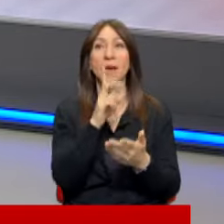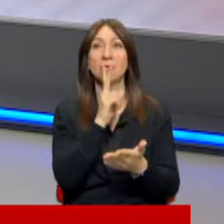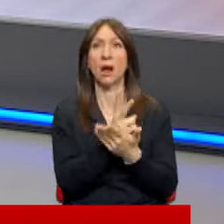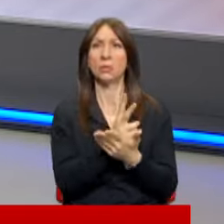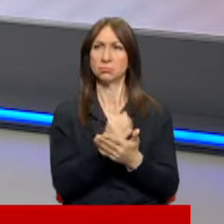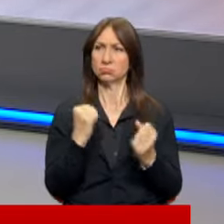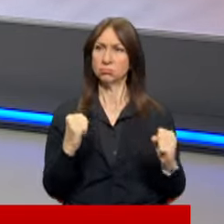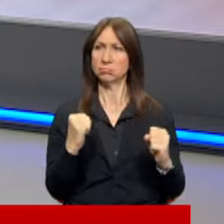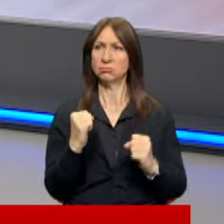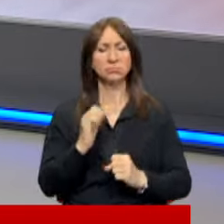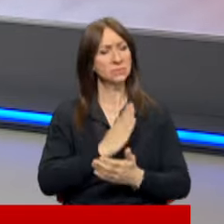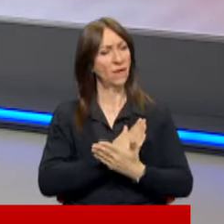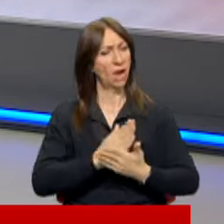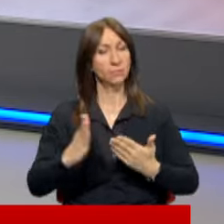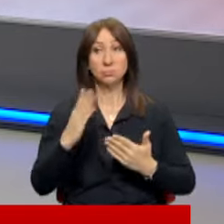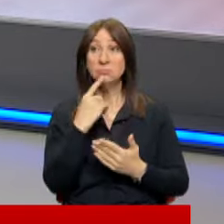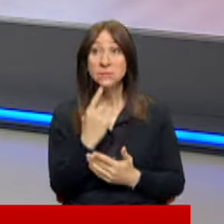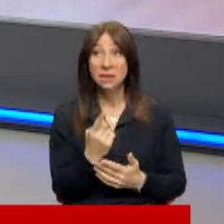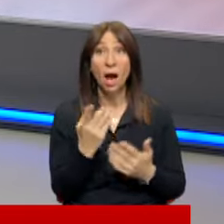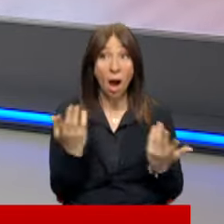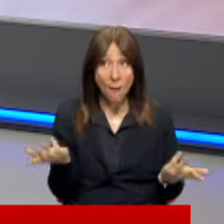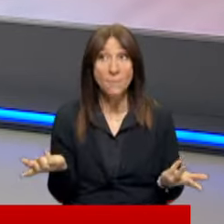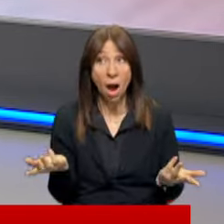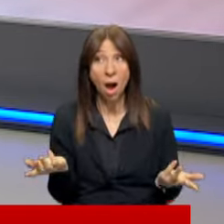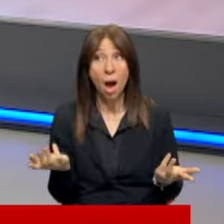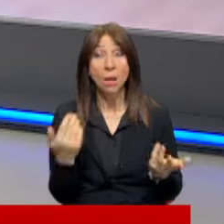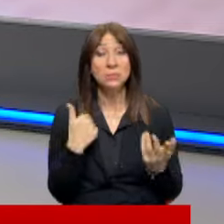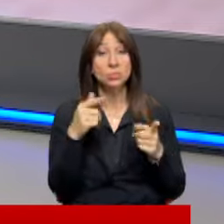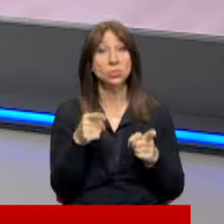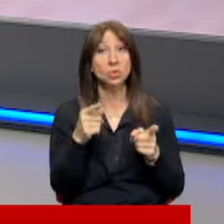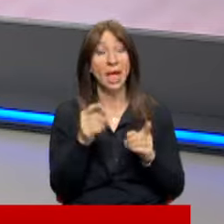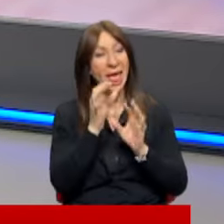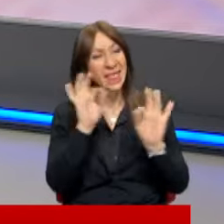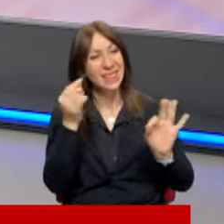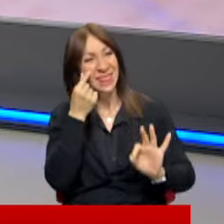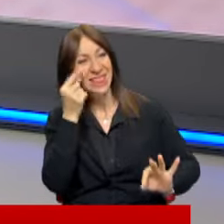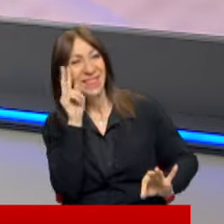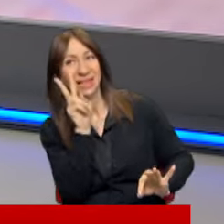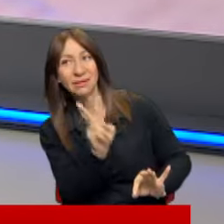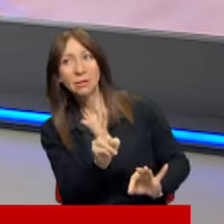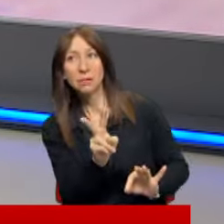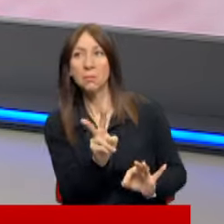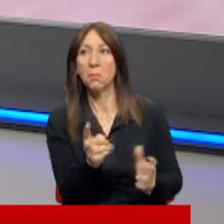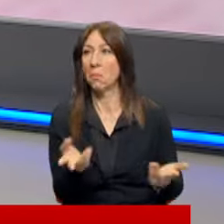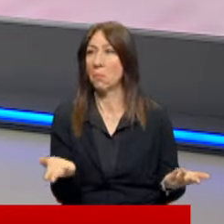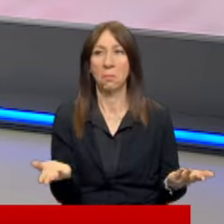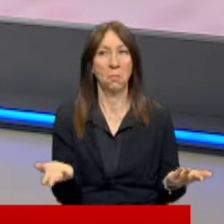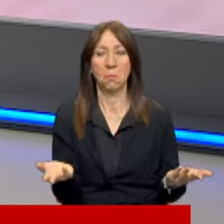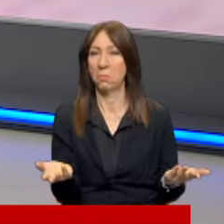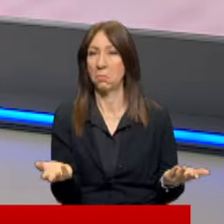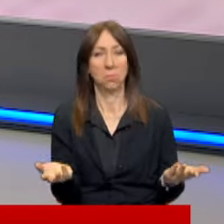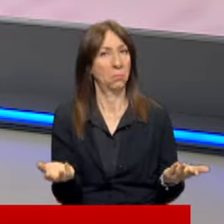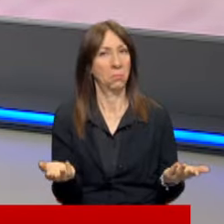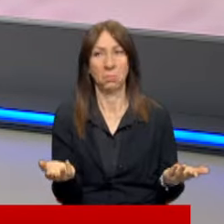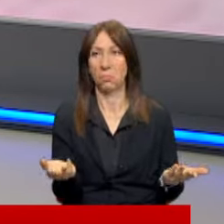kararlılık konusunda da mesajlar verdi. Ama biz bunu fiiliyatta, hayatımızda görmüyoruz.